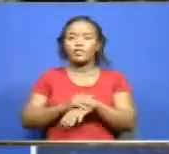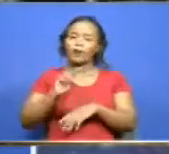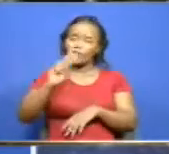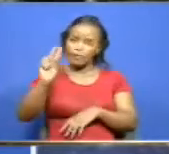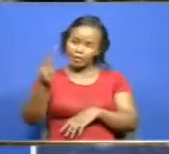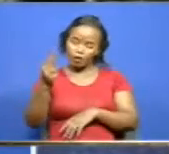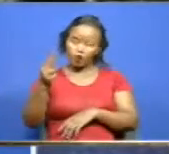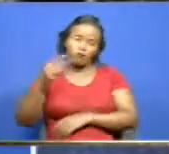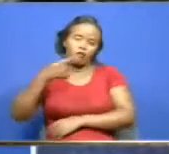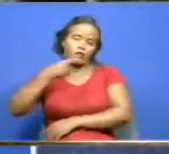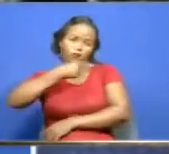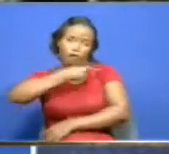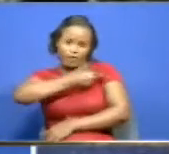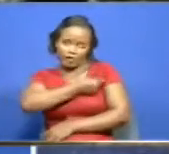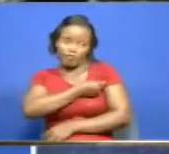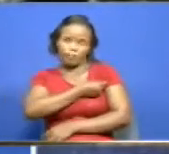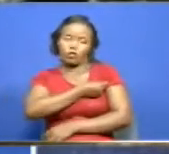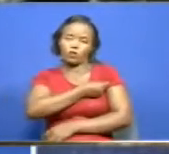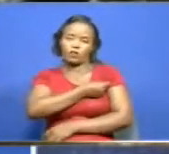vaksini ya pili,